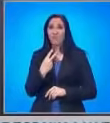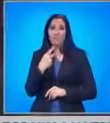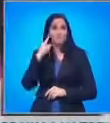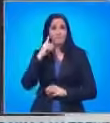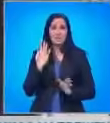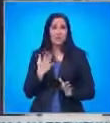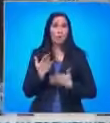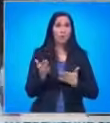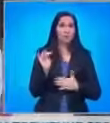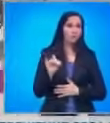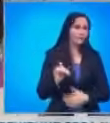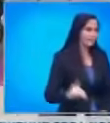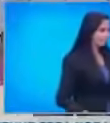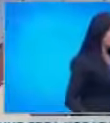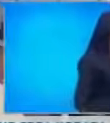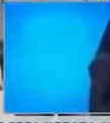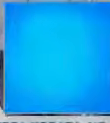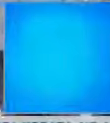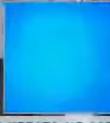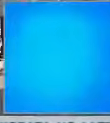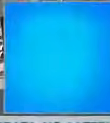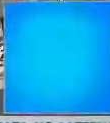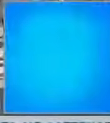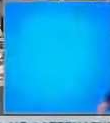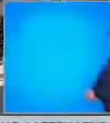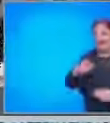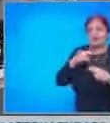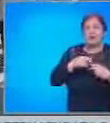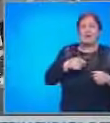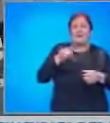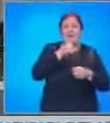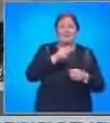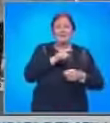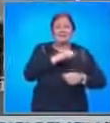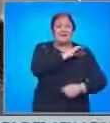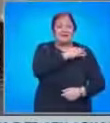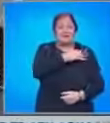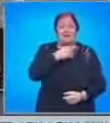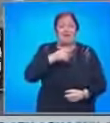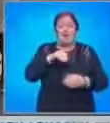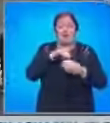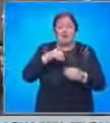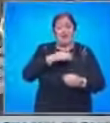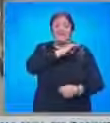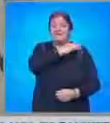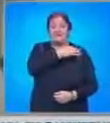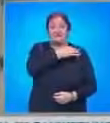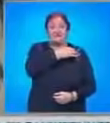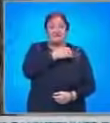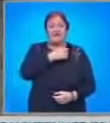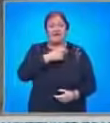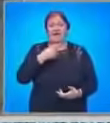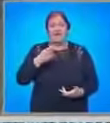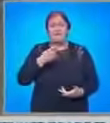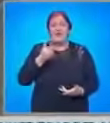ще е, не знам. В Русе голяма част и от работещите в ресторантите и кафенетата не са вакцинирани и отказват да се вакцинират. Някои